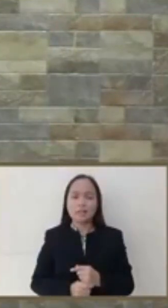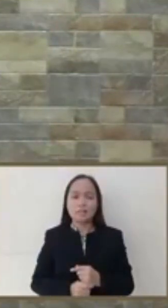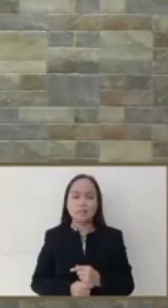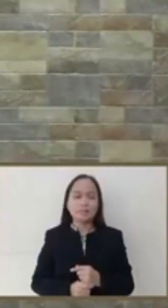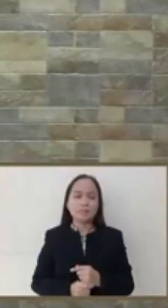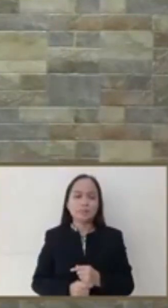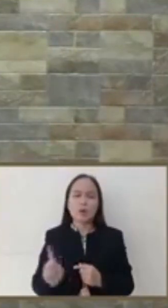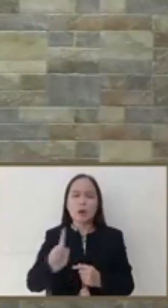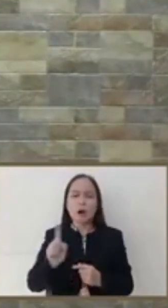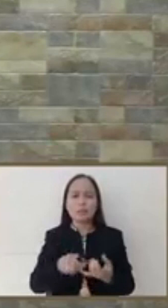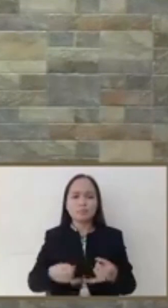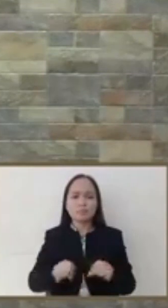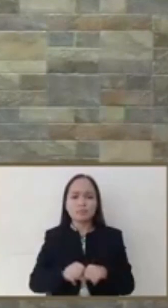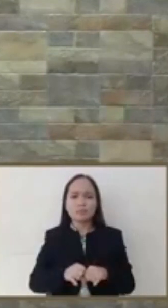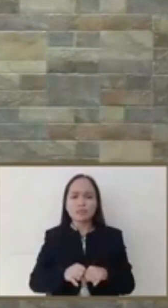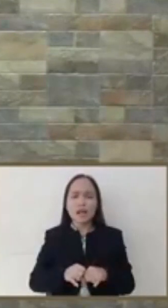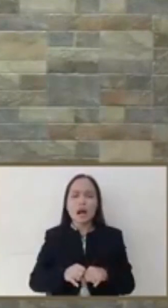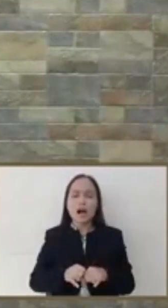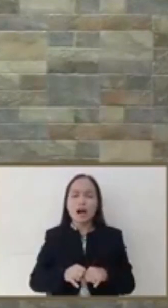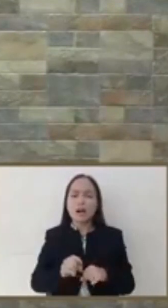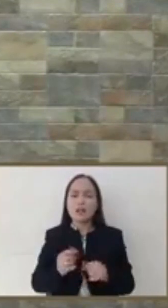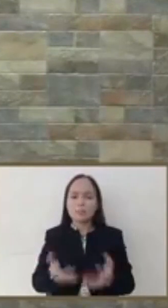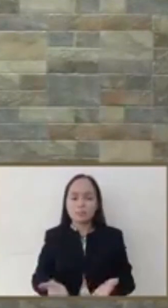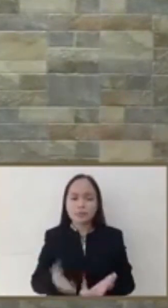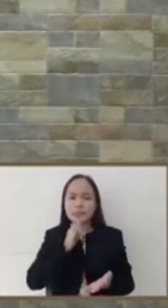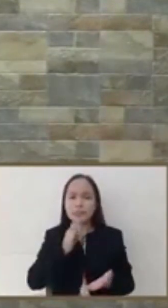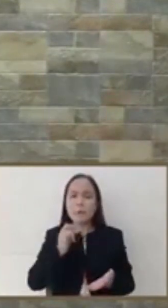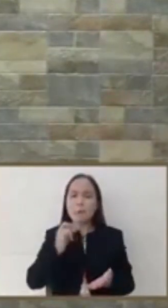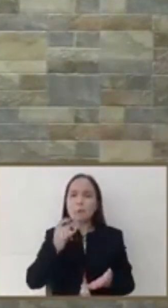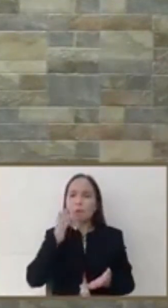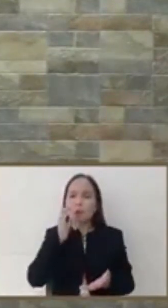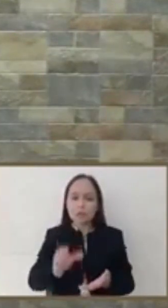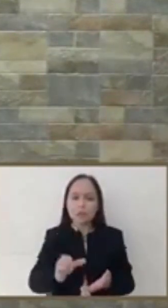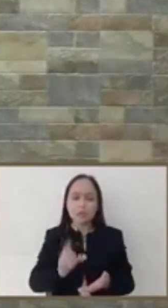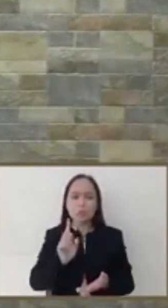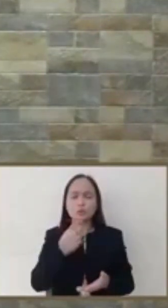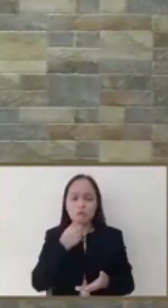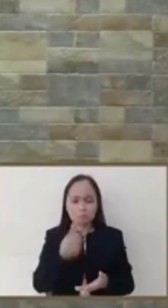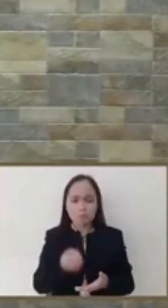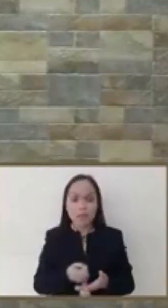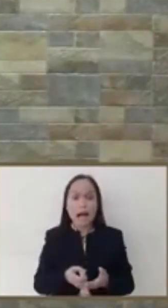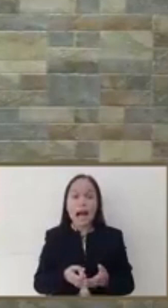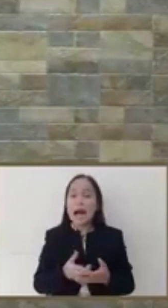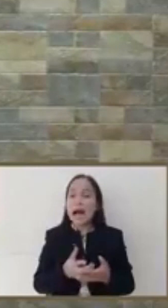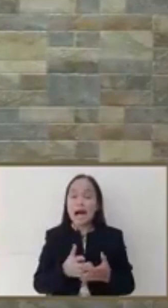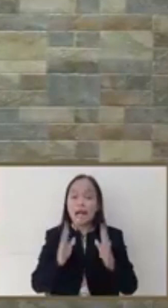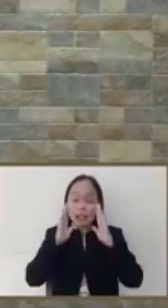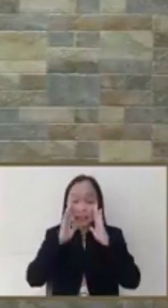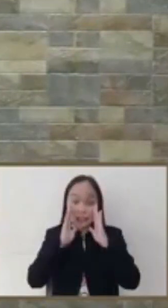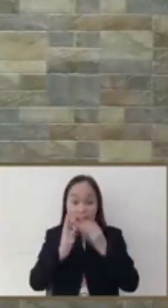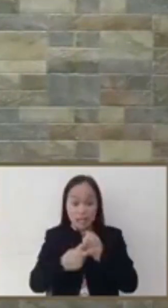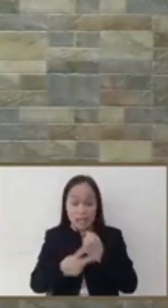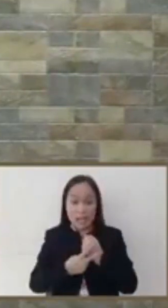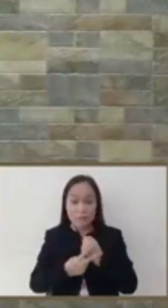kapatid, is that the mandate. Ano po yung mandate dito, mga kapatid? Ang sabi ng Biblia, lay up